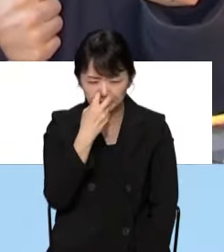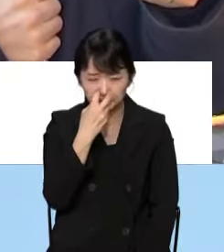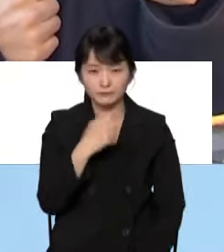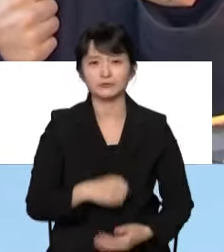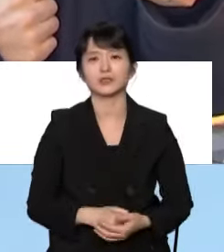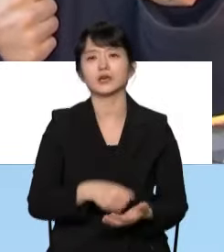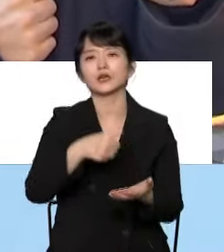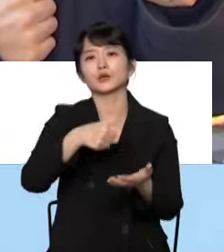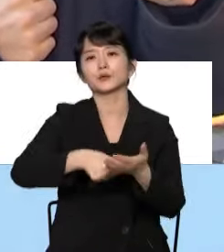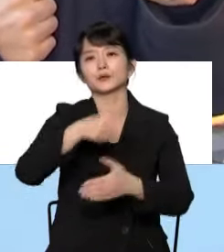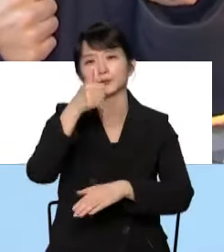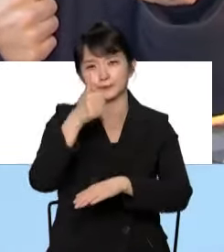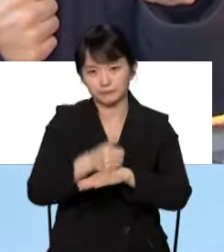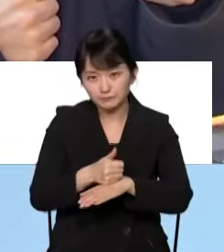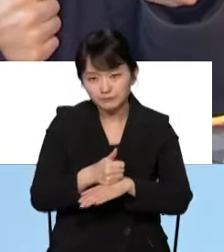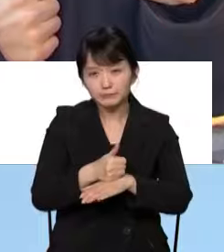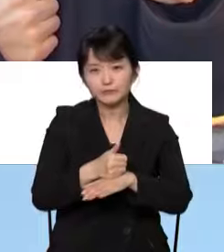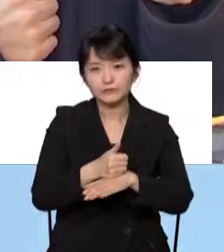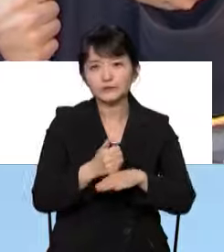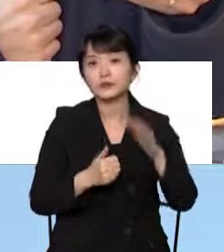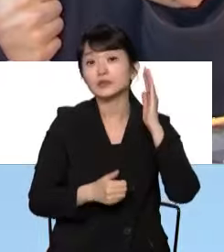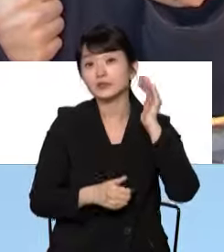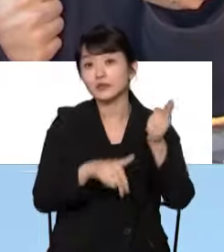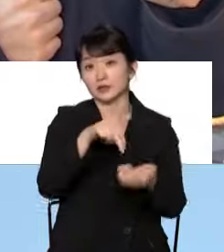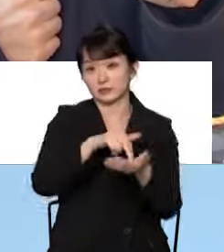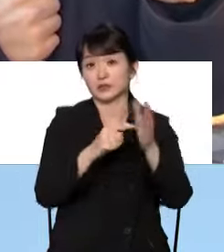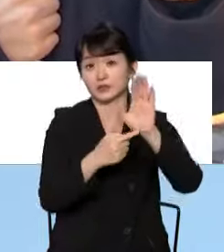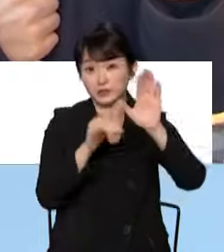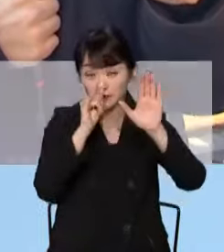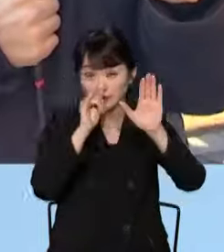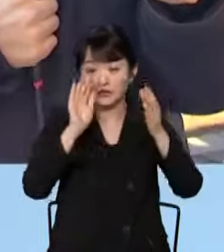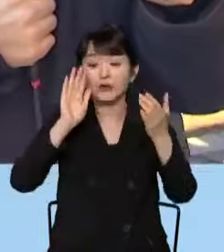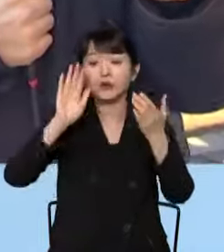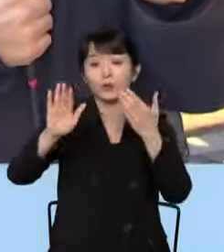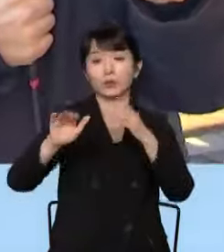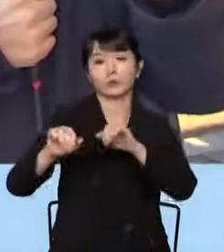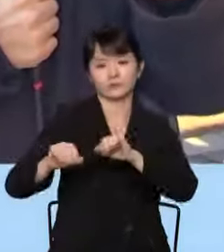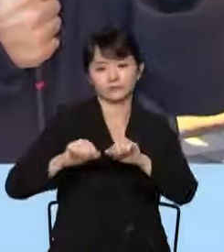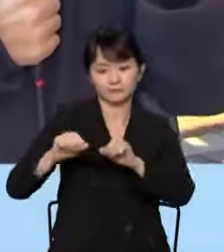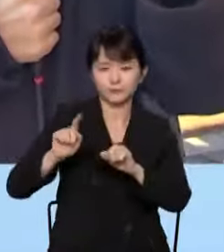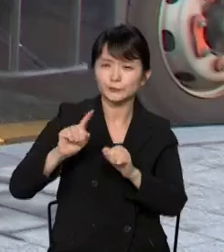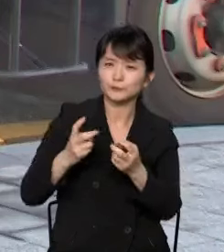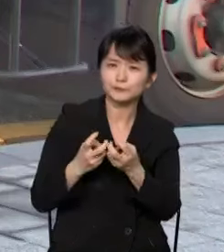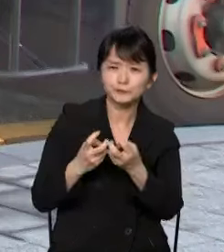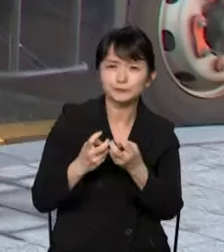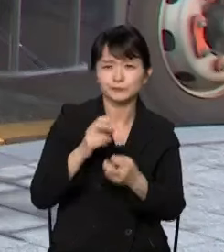표결 결과에 따라서 대통령이 입장을 밝힐 수도 있기 때문에 이후 움직임에